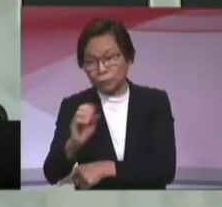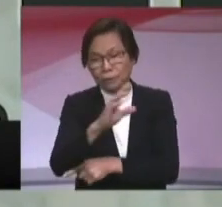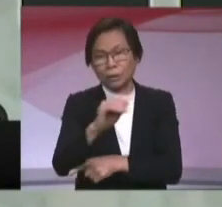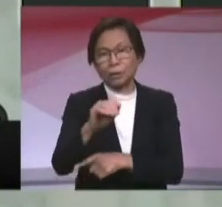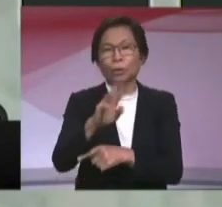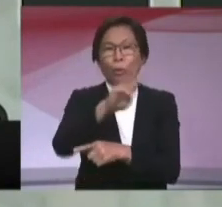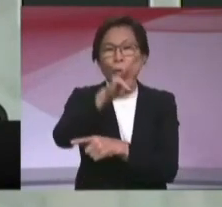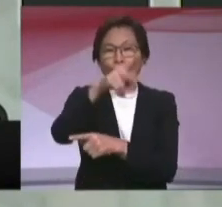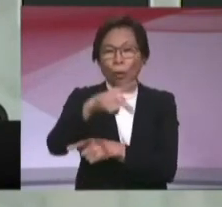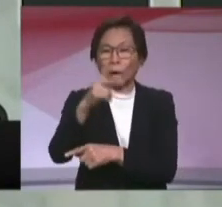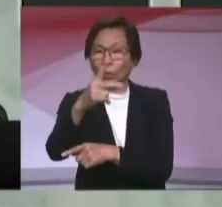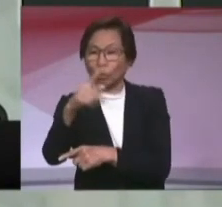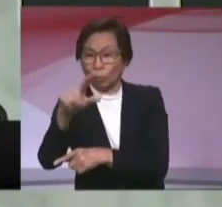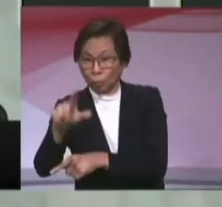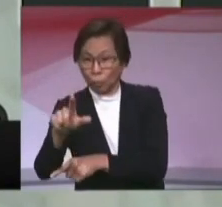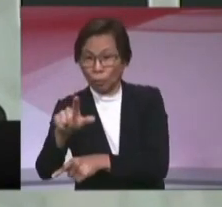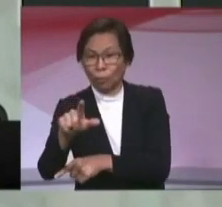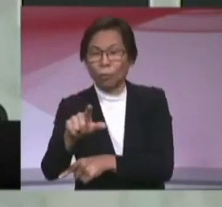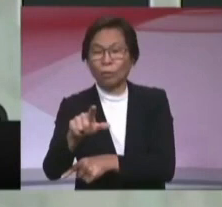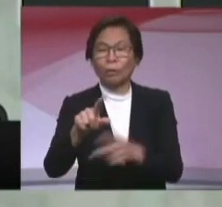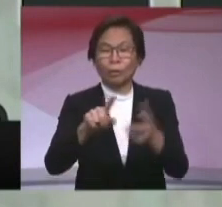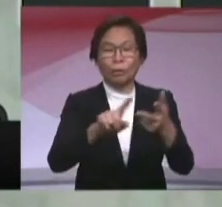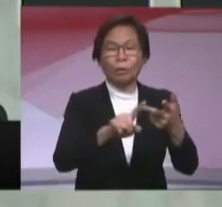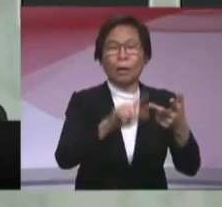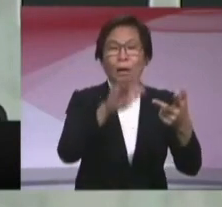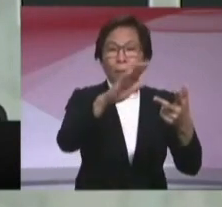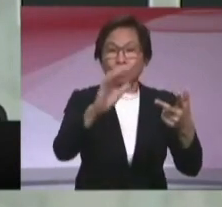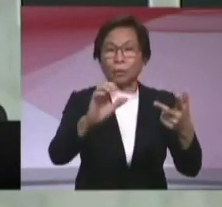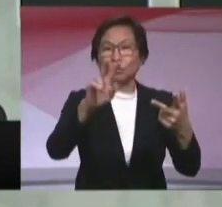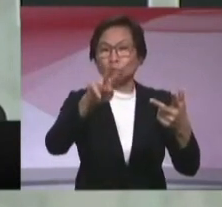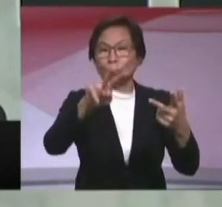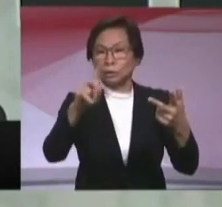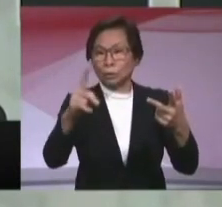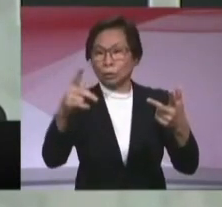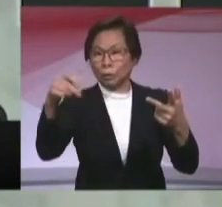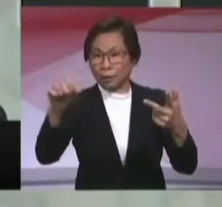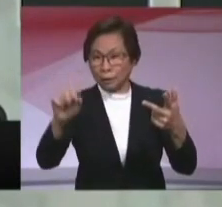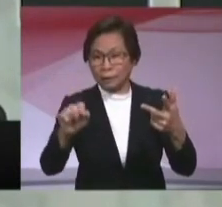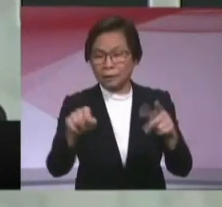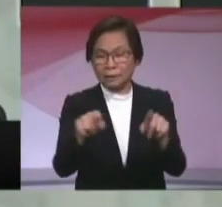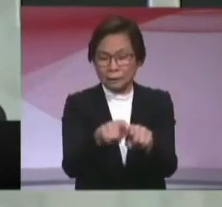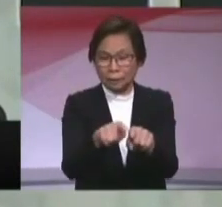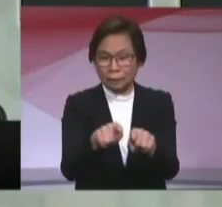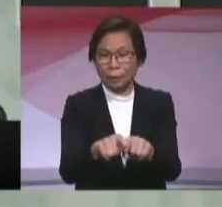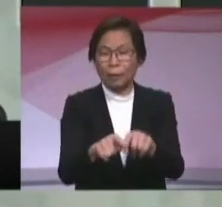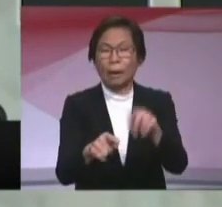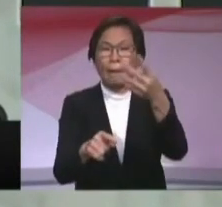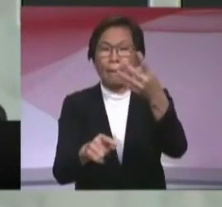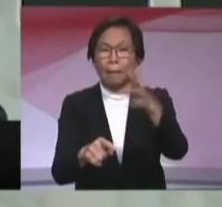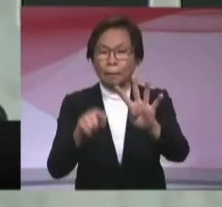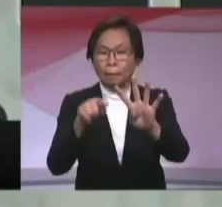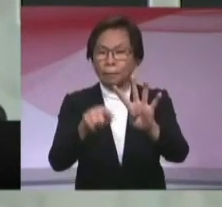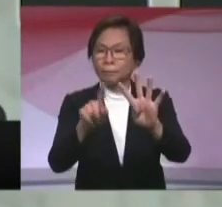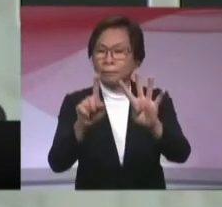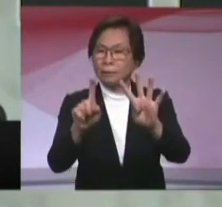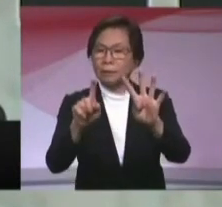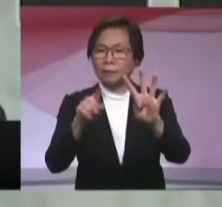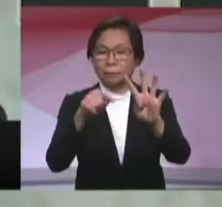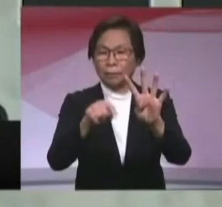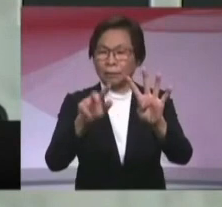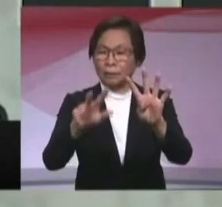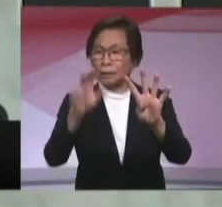dan wilayah Persekutuan Kuala Lumpur sebanyak 521 kes iaitu bersamaan dengan